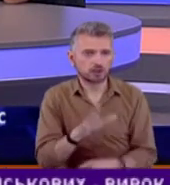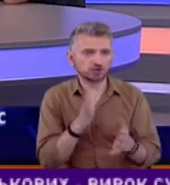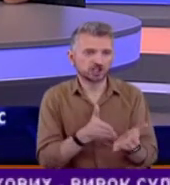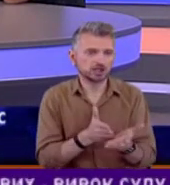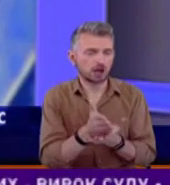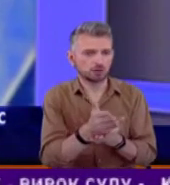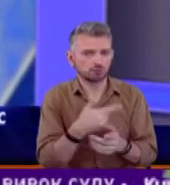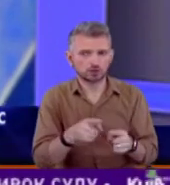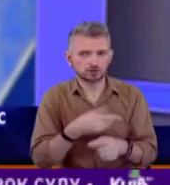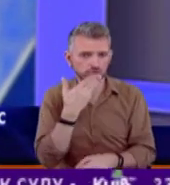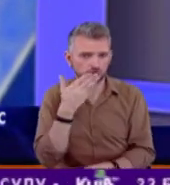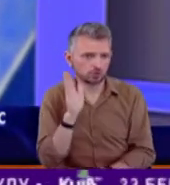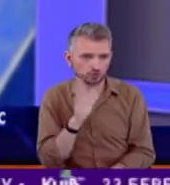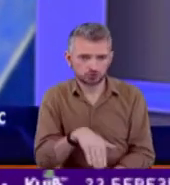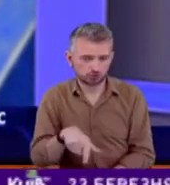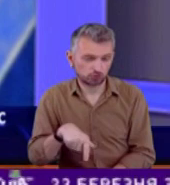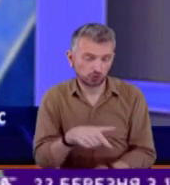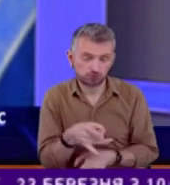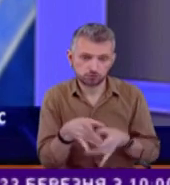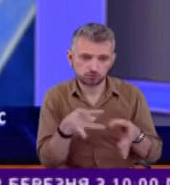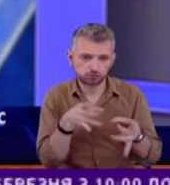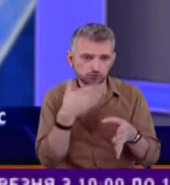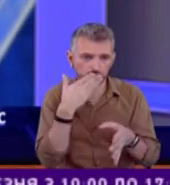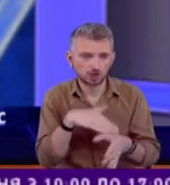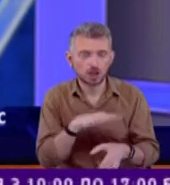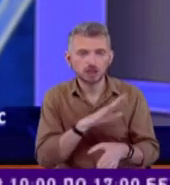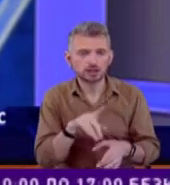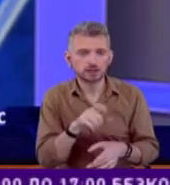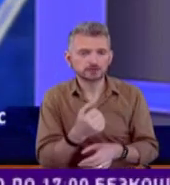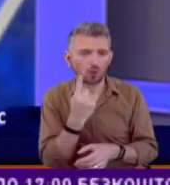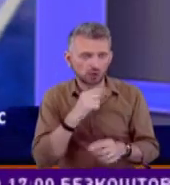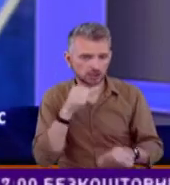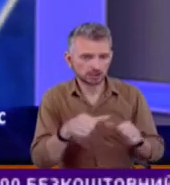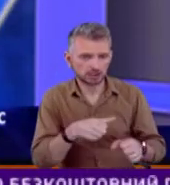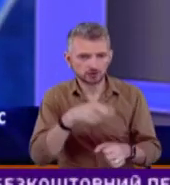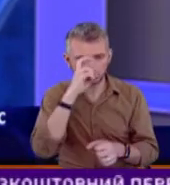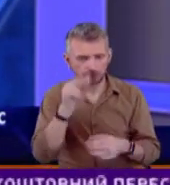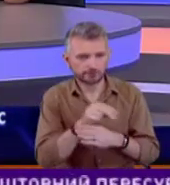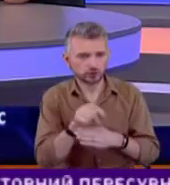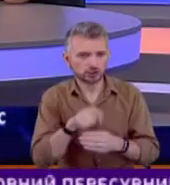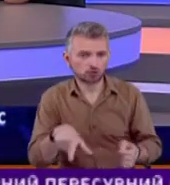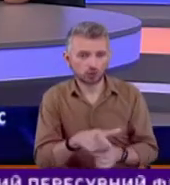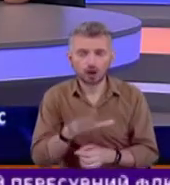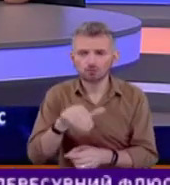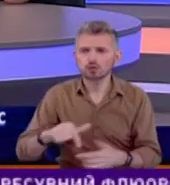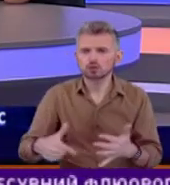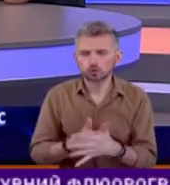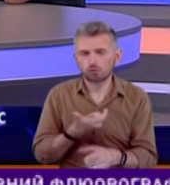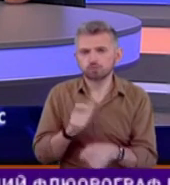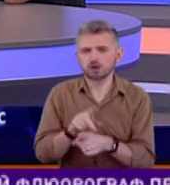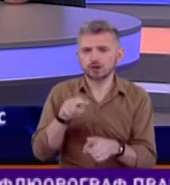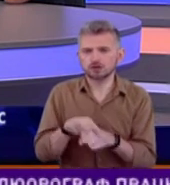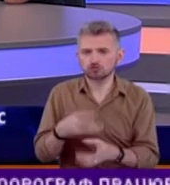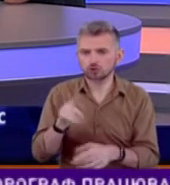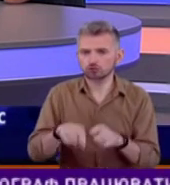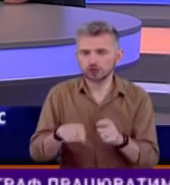напрямок, і це жах дійсно. І не за один рік відновлять держава цю дорогу. Та потім знову перевантажить, якщо не буде